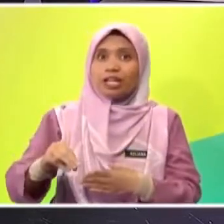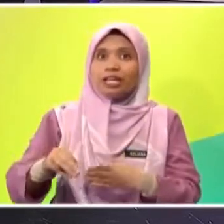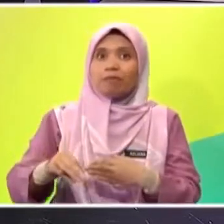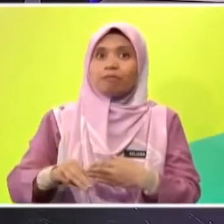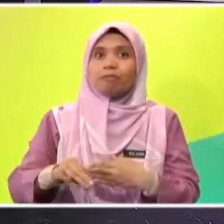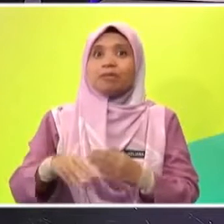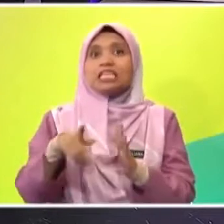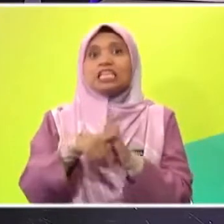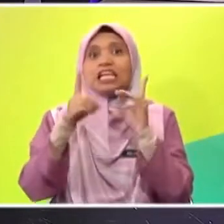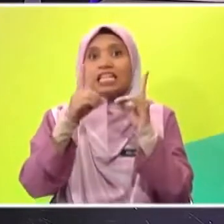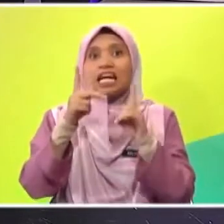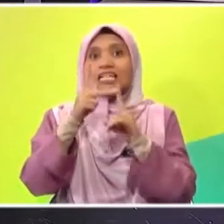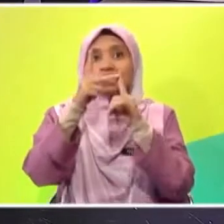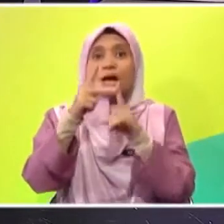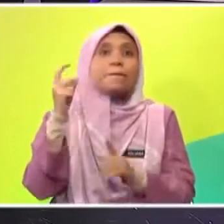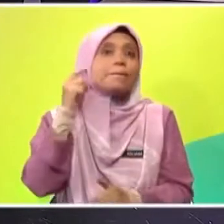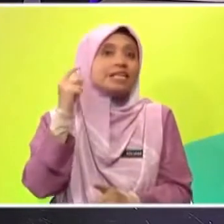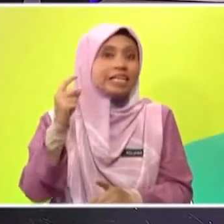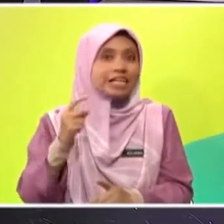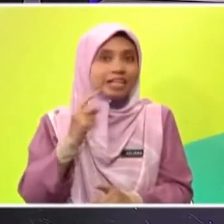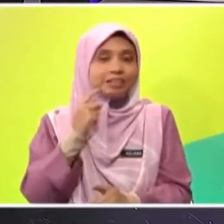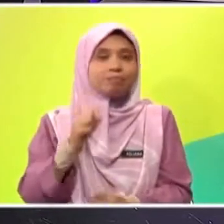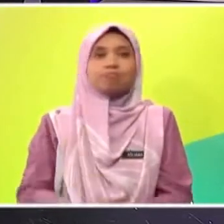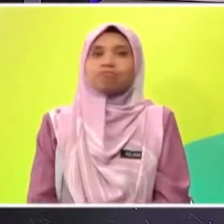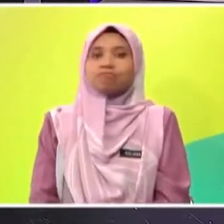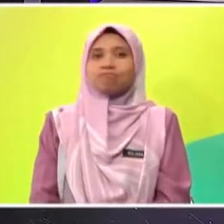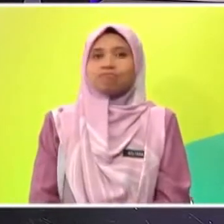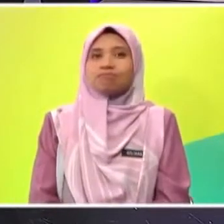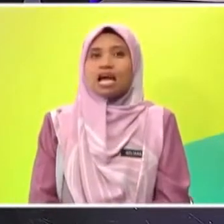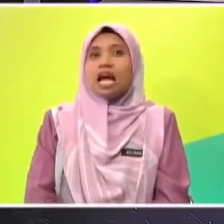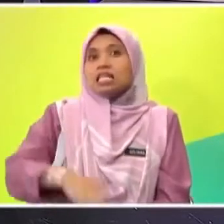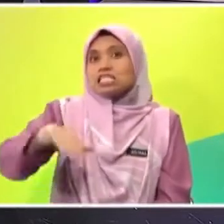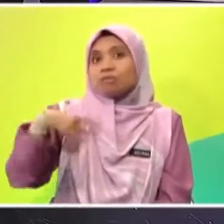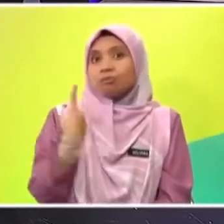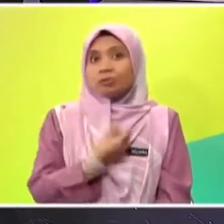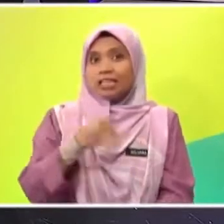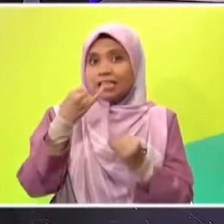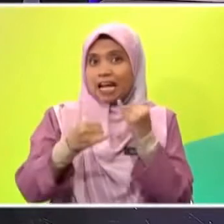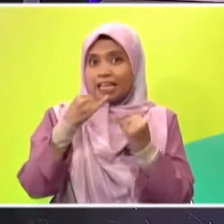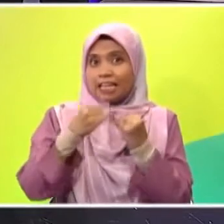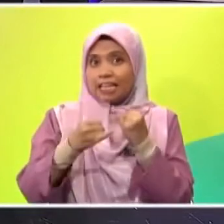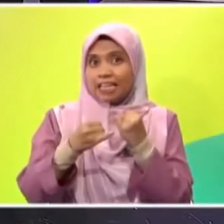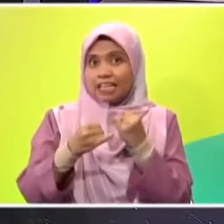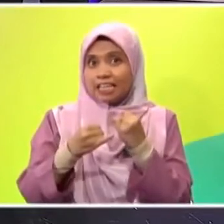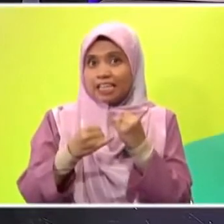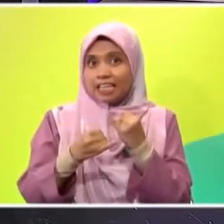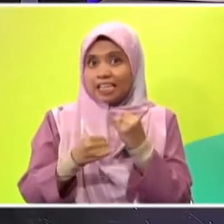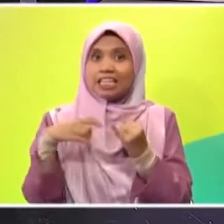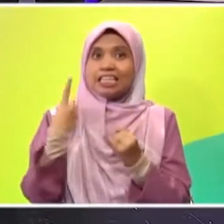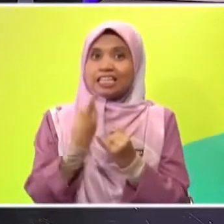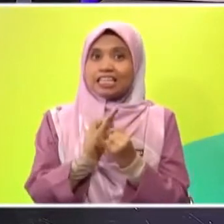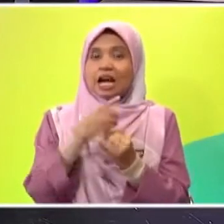berpemberat pendidikan khas kita pada hari ini bye Gowa sebagai penambah ini aku kasih kalau kita bermonolog